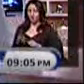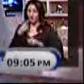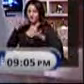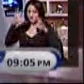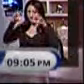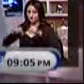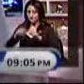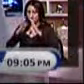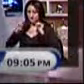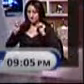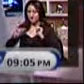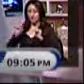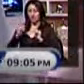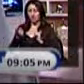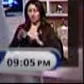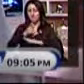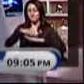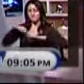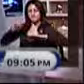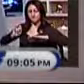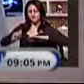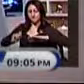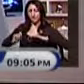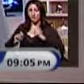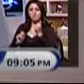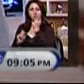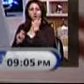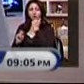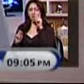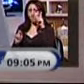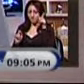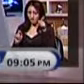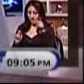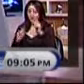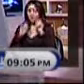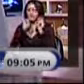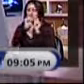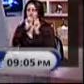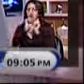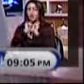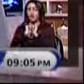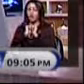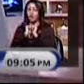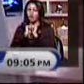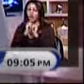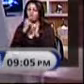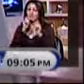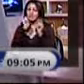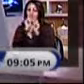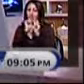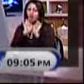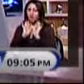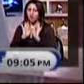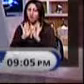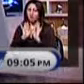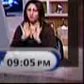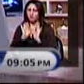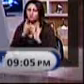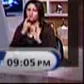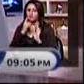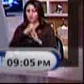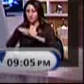كانت طبعا القضاء يحتاج الاصلاح بلا جدال. حتى ترى ان القضاء المصري يحتاج، كتبت هذا ودي قضية. بس اللي بيعملوه الاخوان مش اصلاح، ده تدمير.